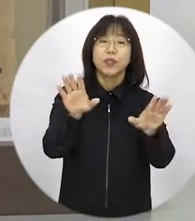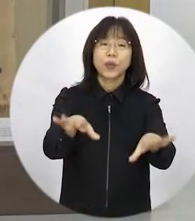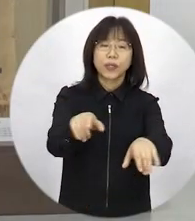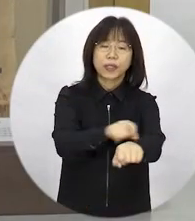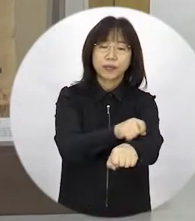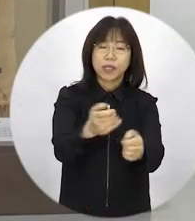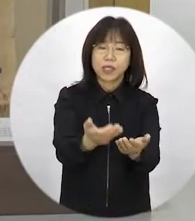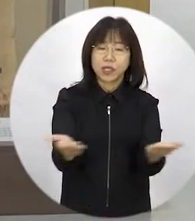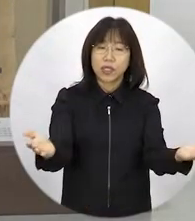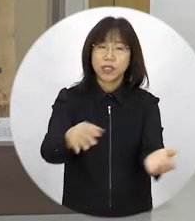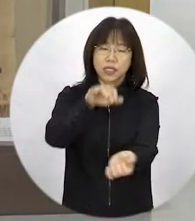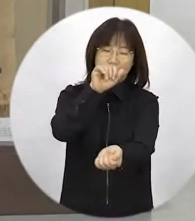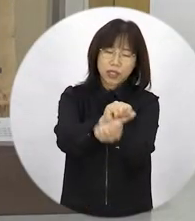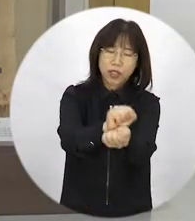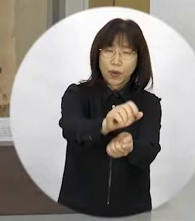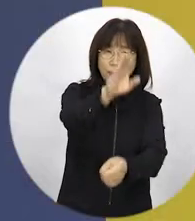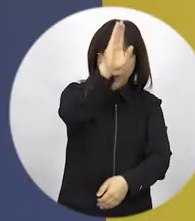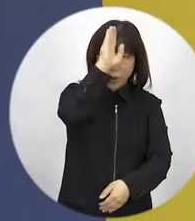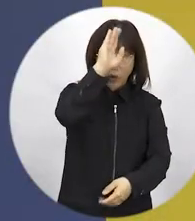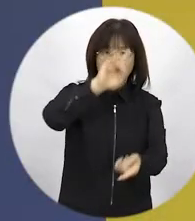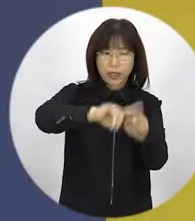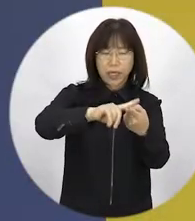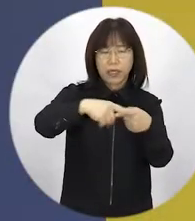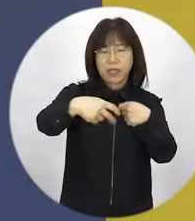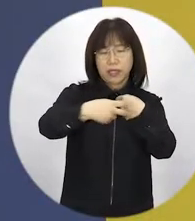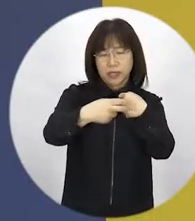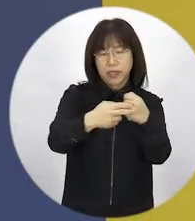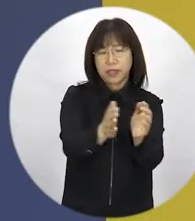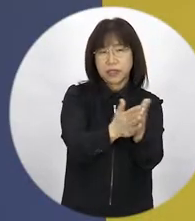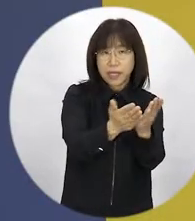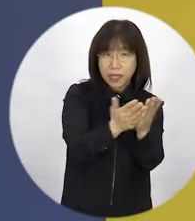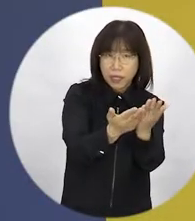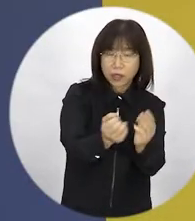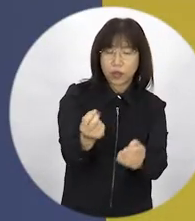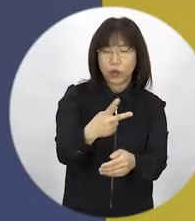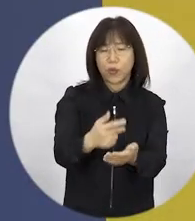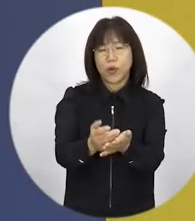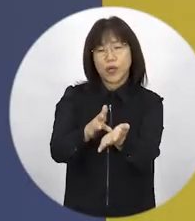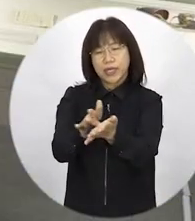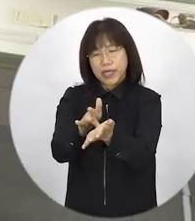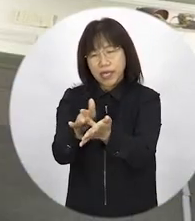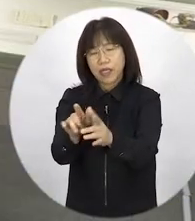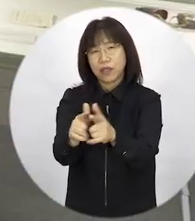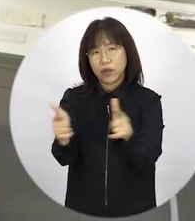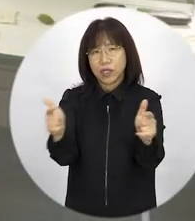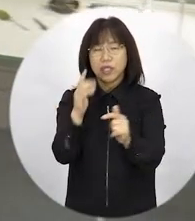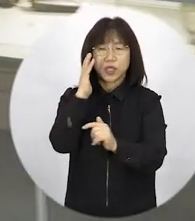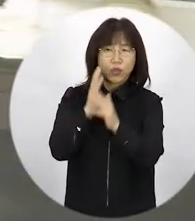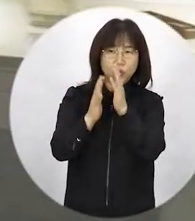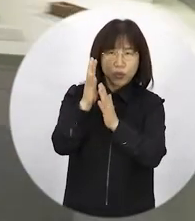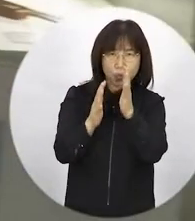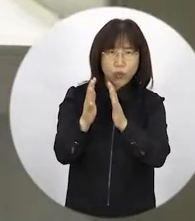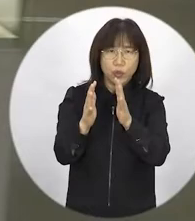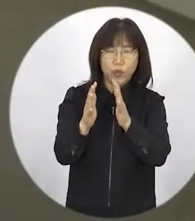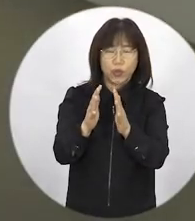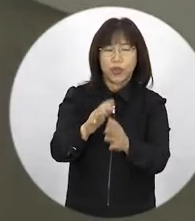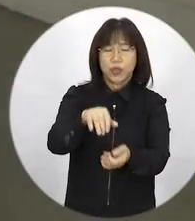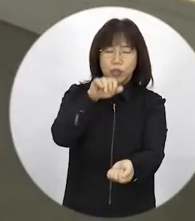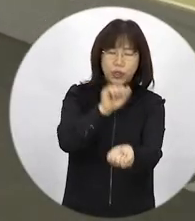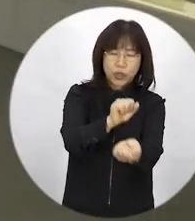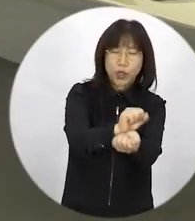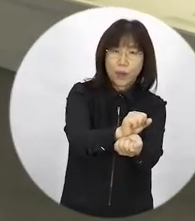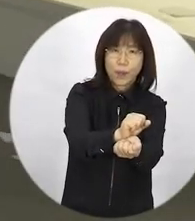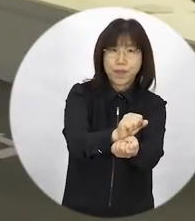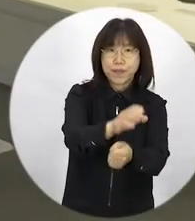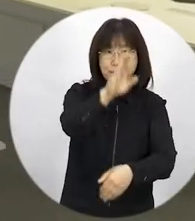이번 특별전은 전염병과 관련된 의 서밋 기록들 전염병을 치료하는 의 약기 전염병과 약초 전염병 극복을